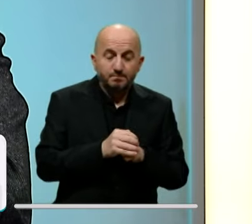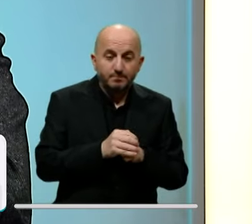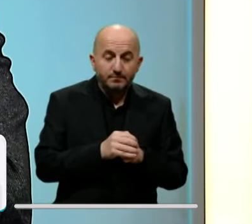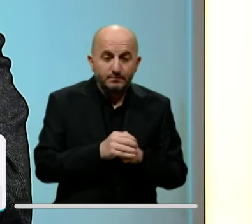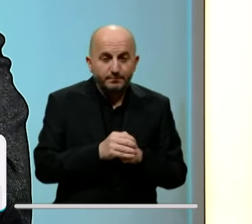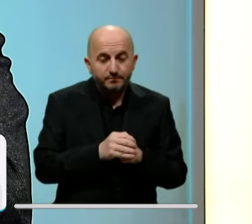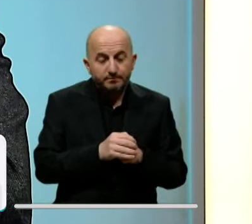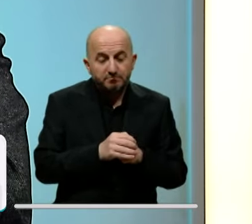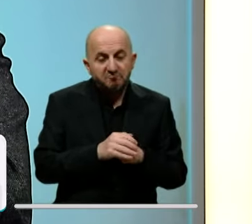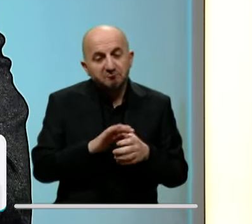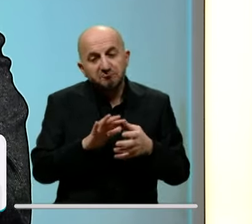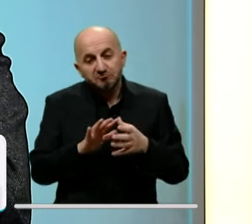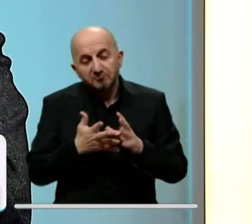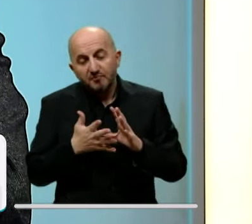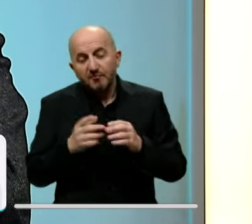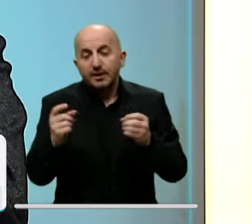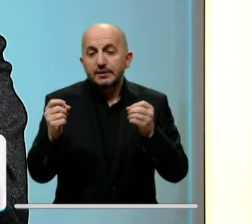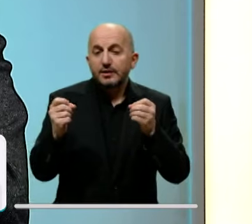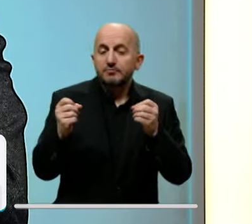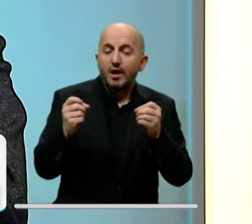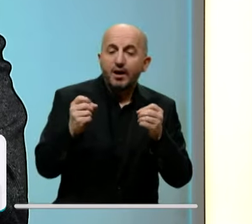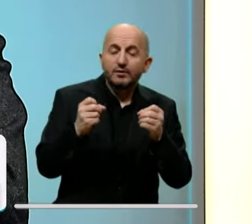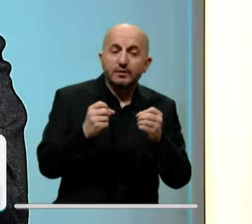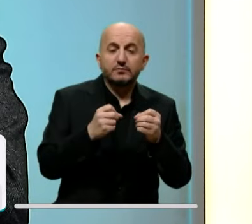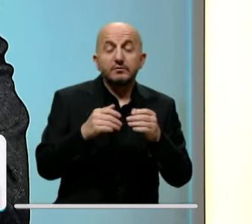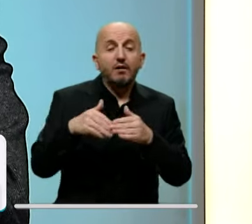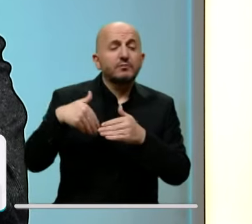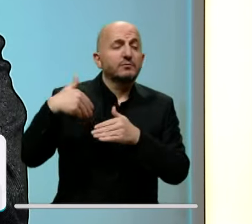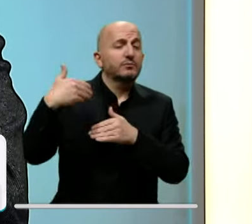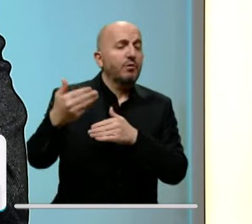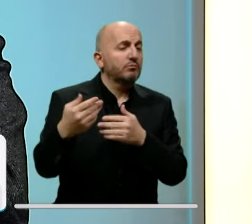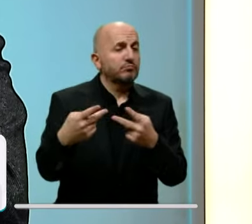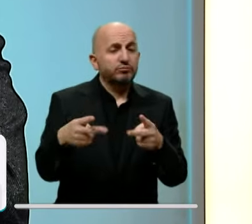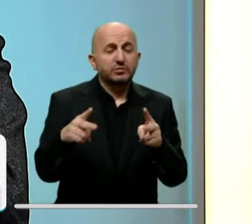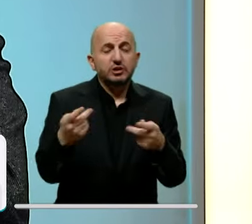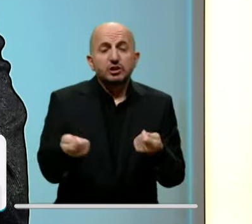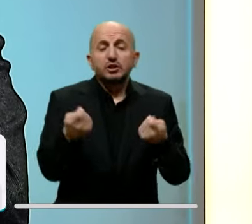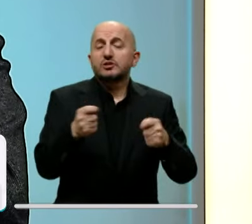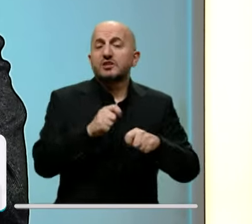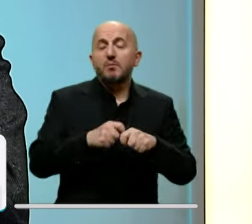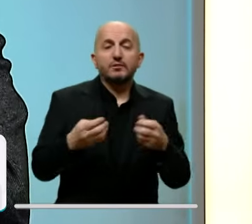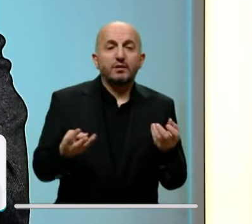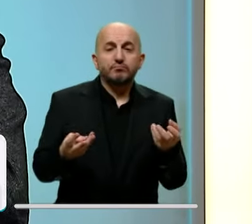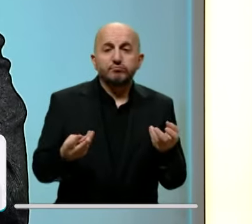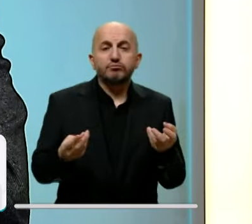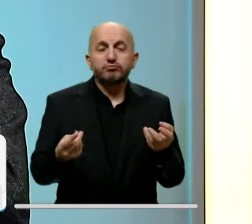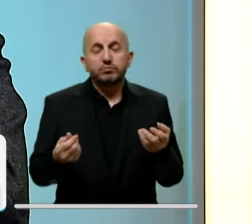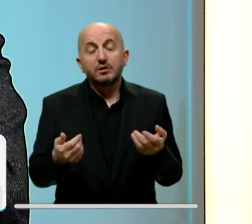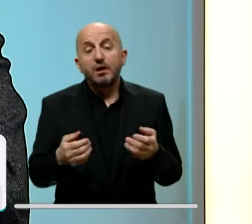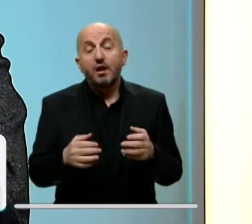Eee ve tesbihatı Eee daha sonra çekebilir iş yaparken çekebilir Yani